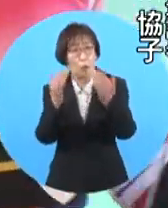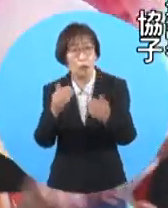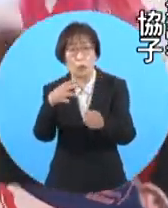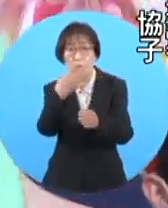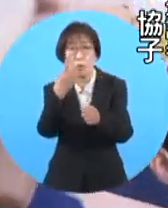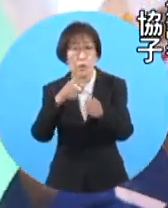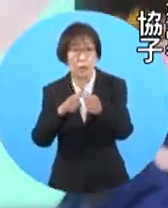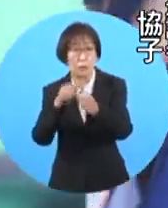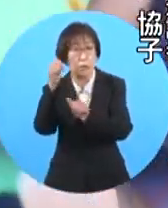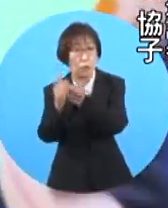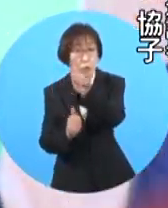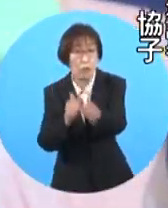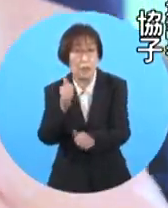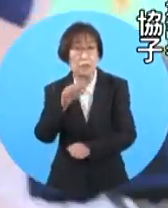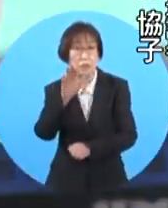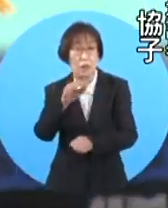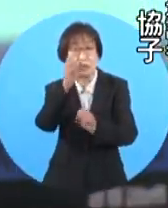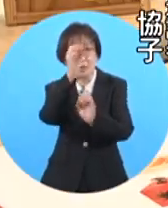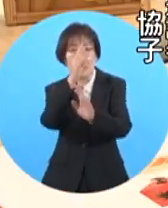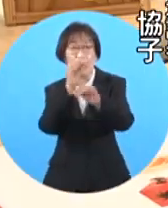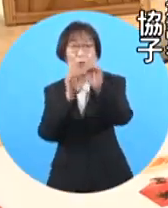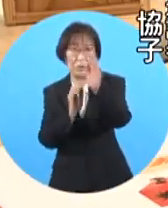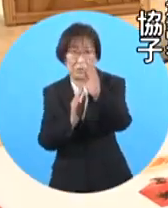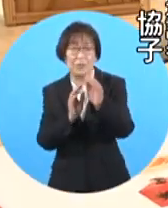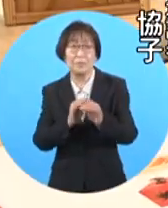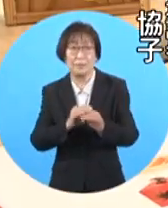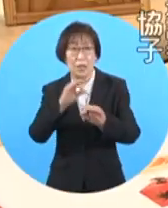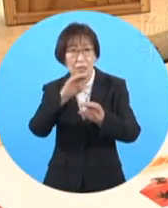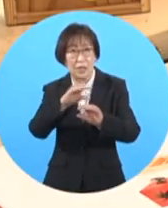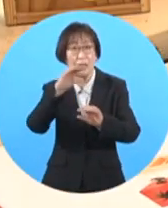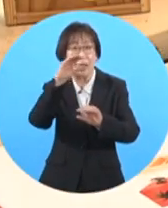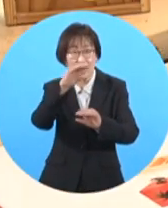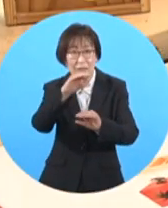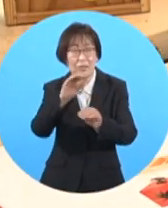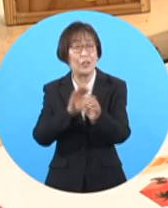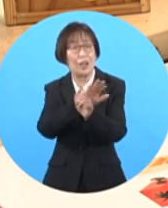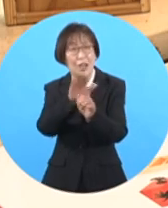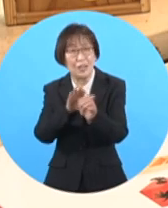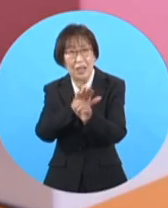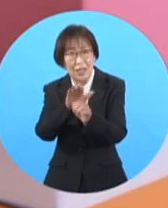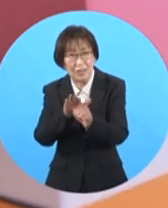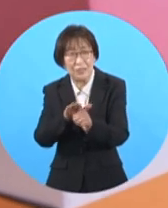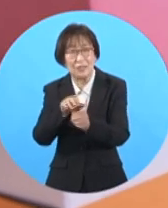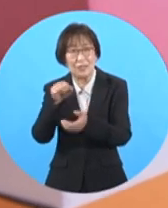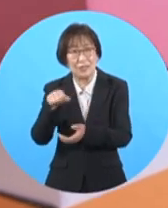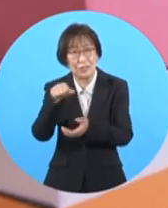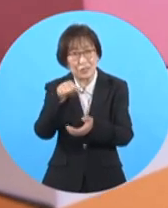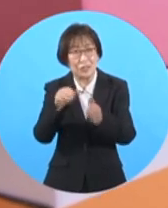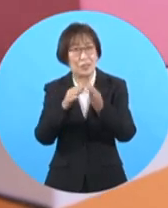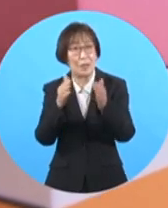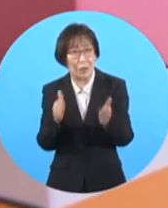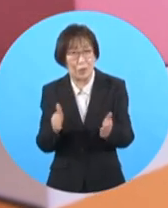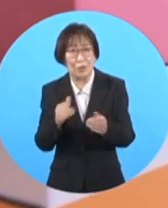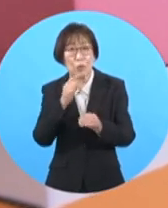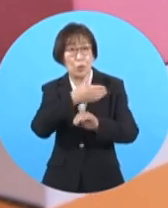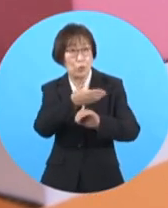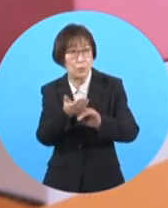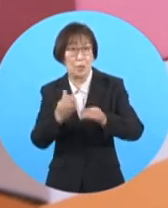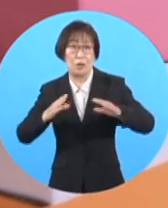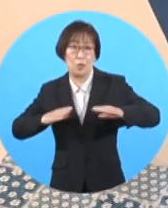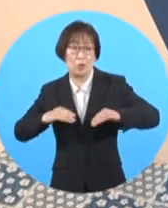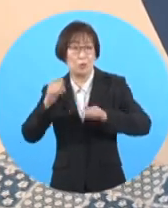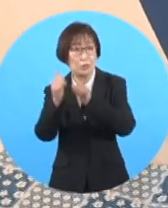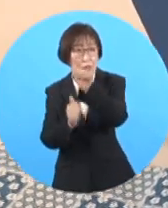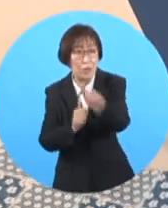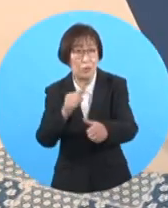そ400年の歴史を持つ阿波踊りに、三段重ねの愛らしい遊山箱、徳島が誇る伝